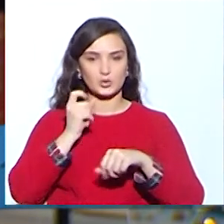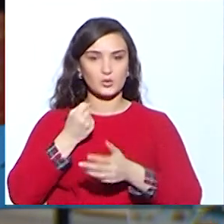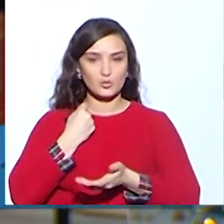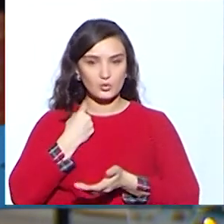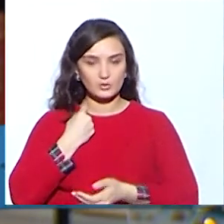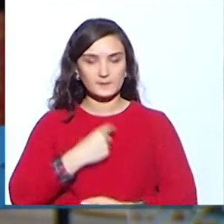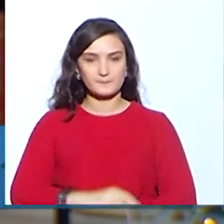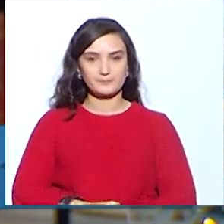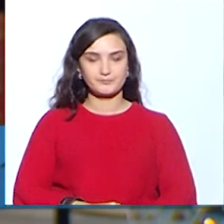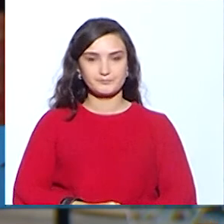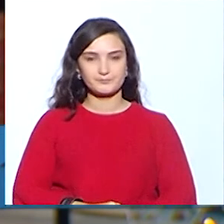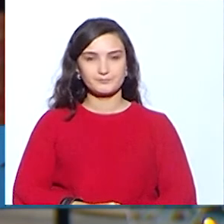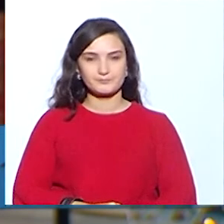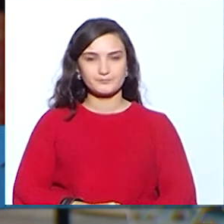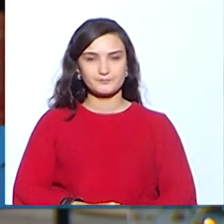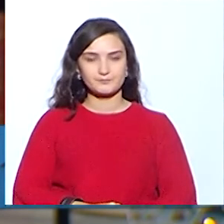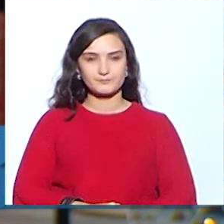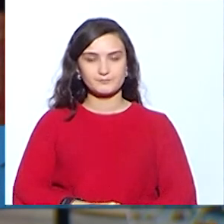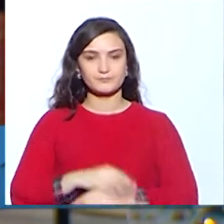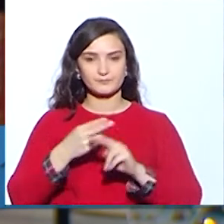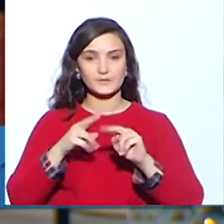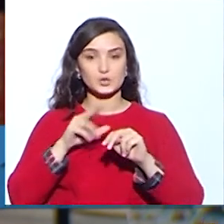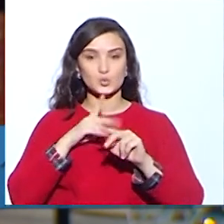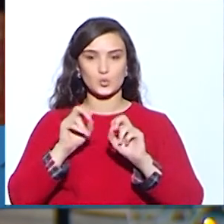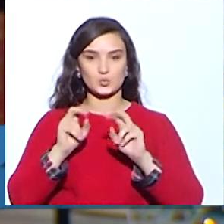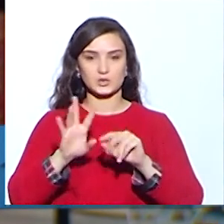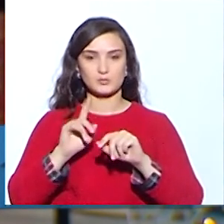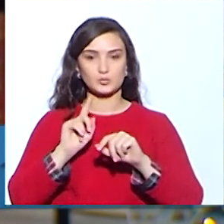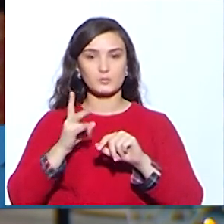ეს იყოს უსაფრთხო. ეს იყოს უსაფრთხო, თუმცა ძალიან ძნელი.